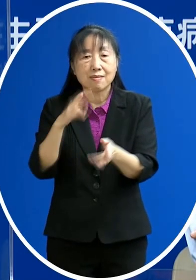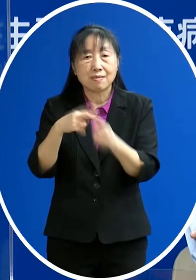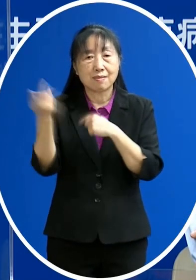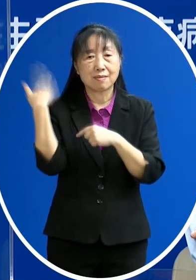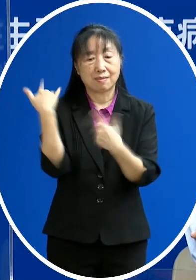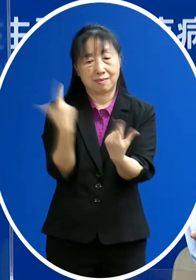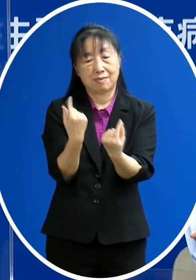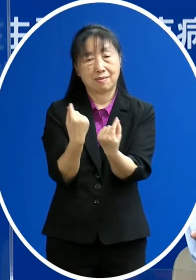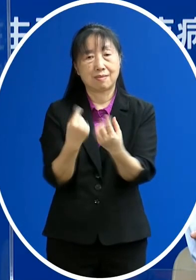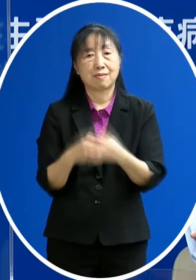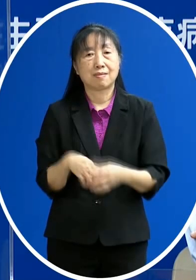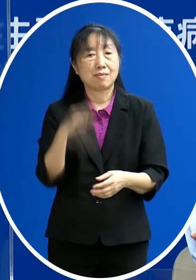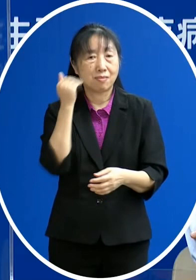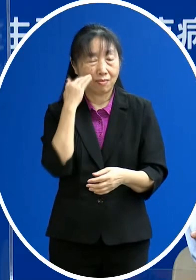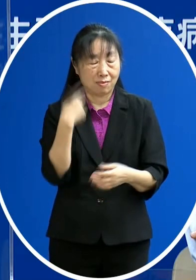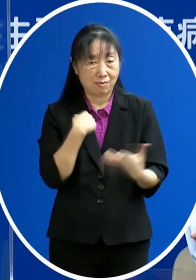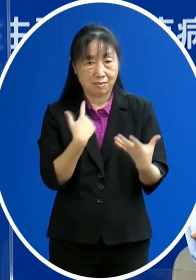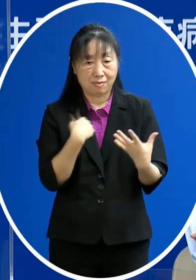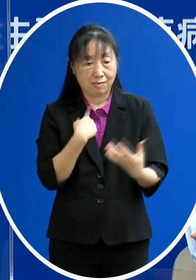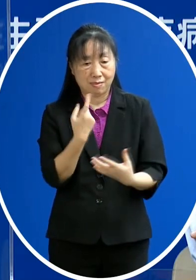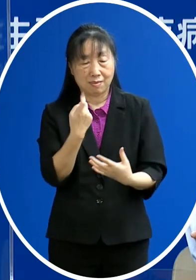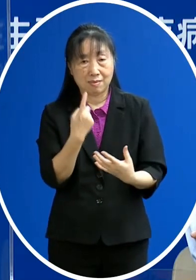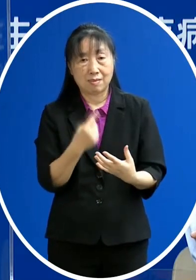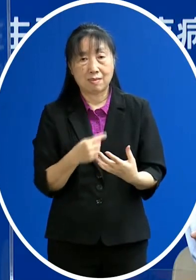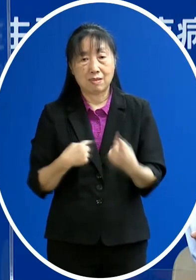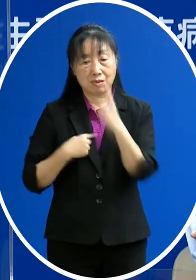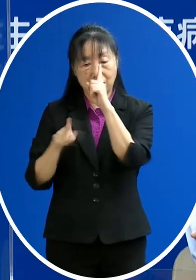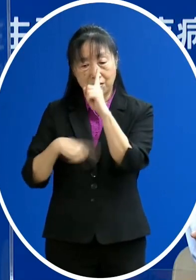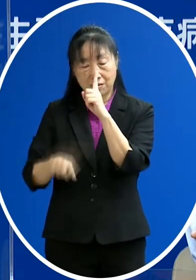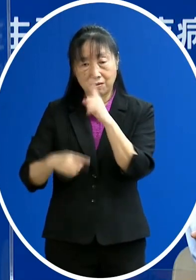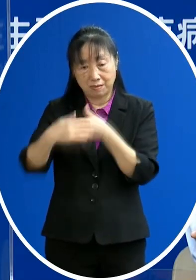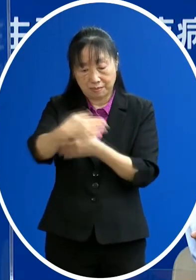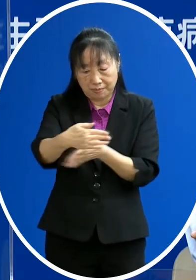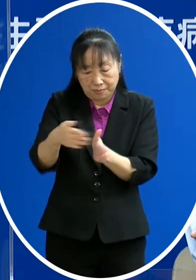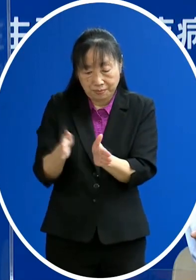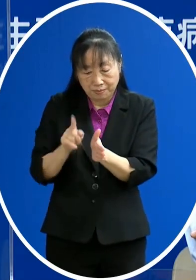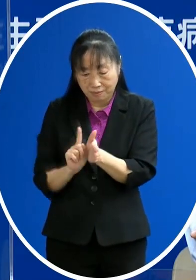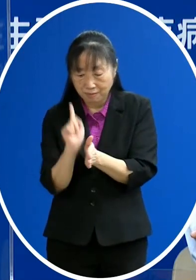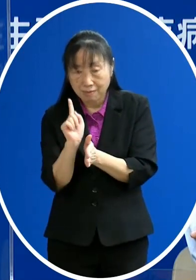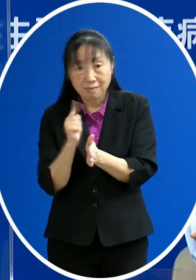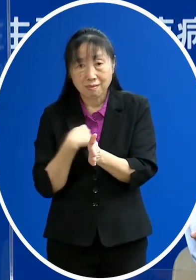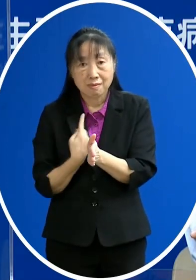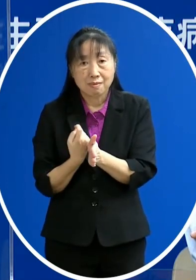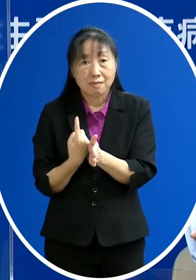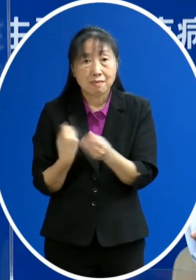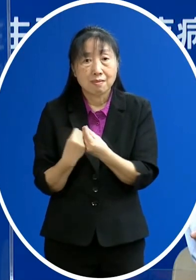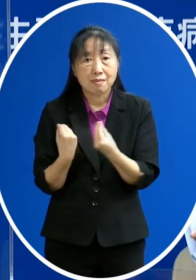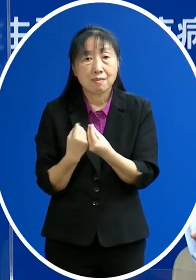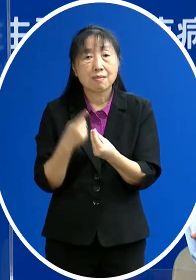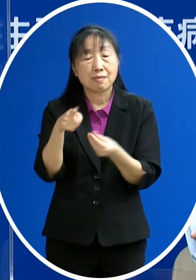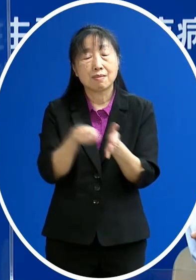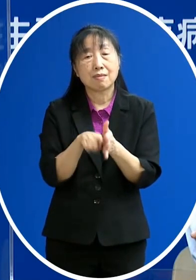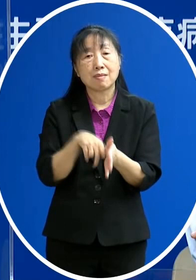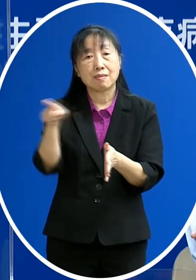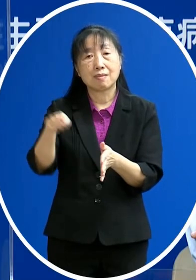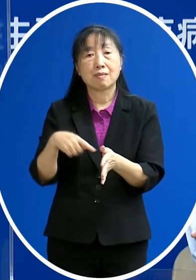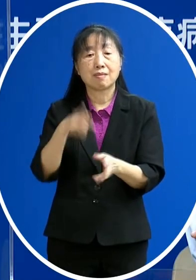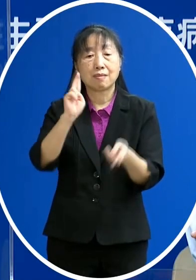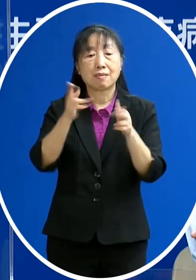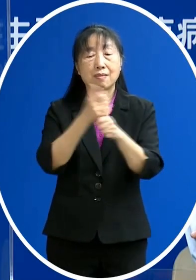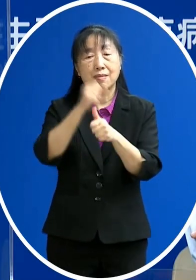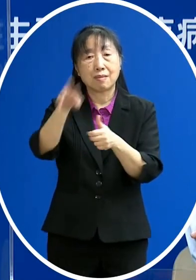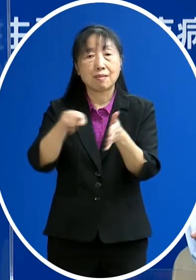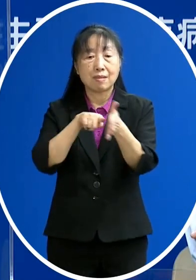定还是一样。如果没有办法符合一人一室，哦，经指挥中心专案核定，地方政府报